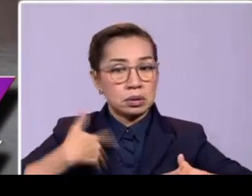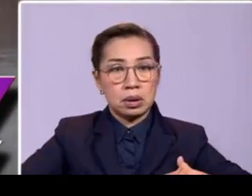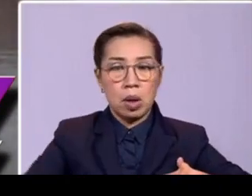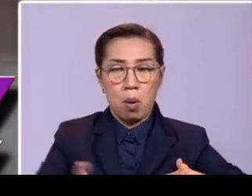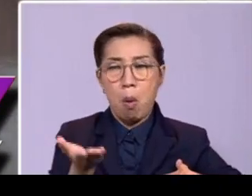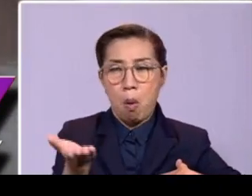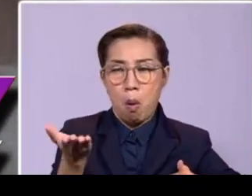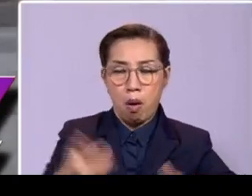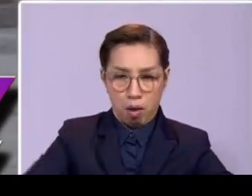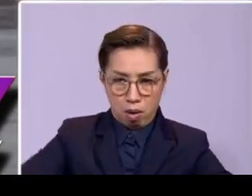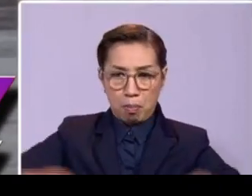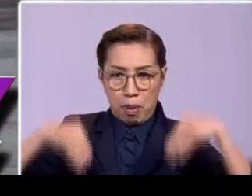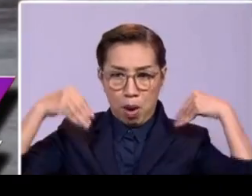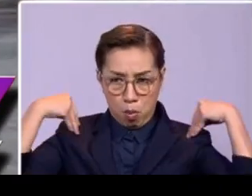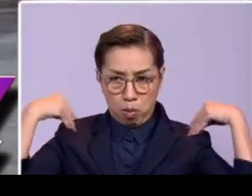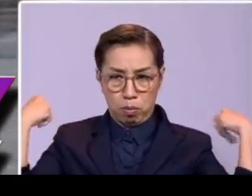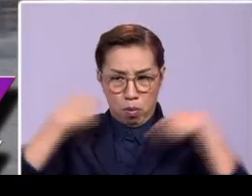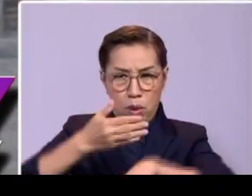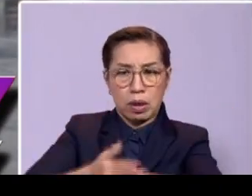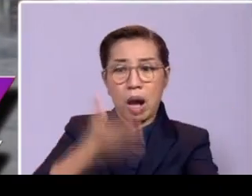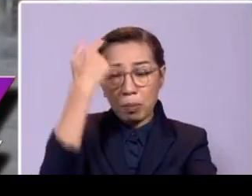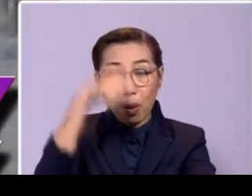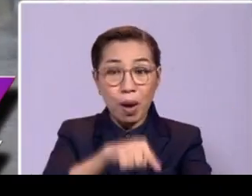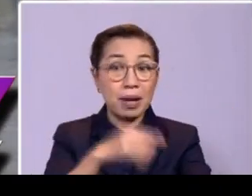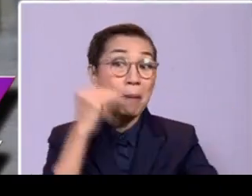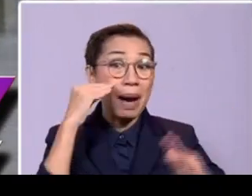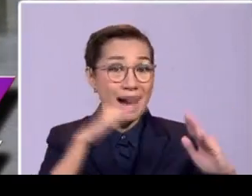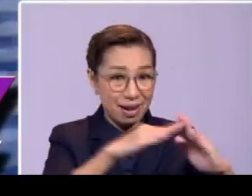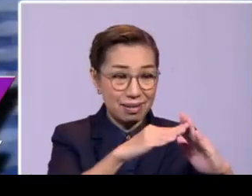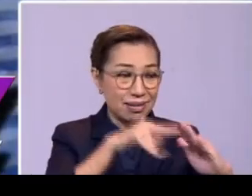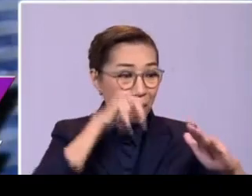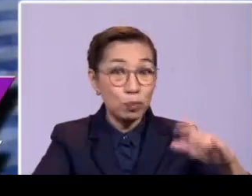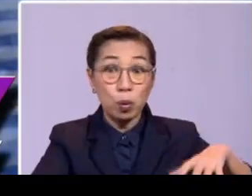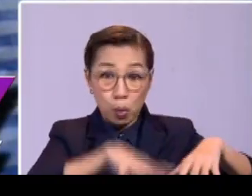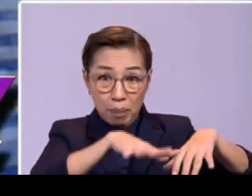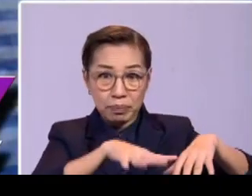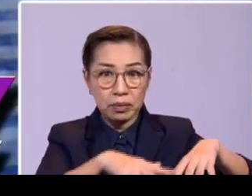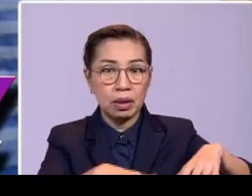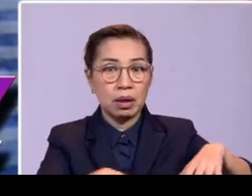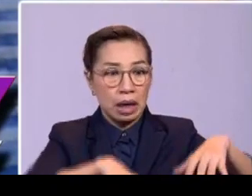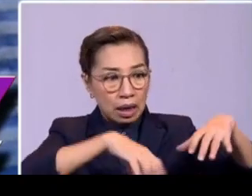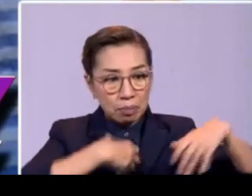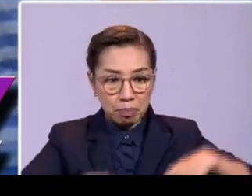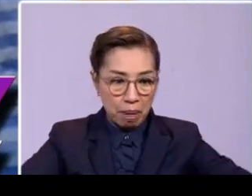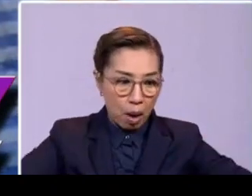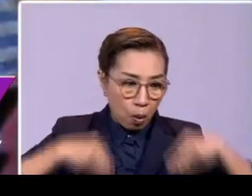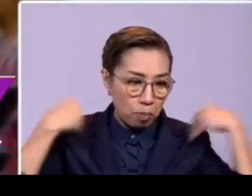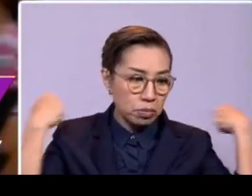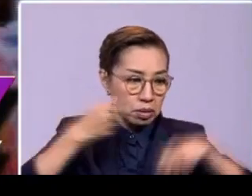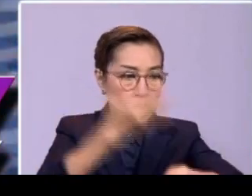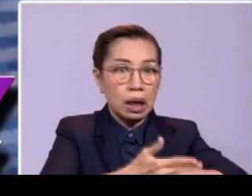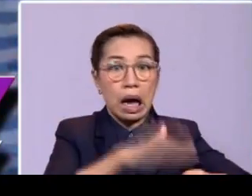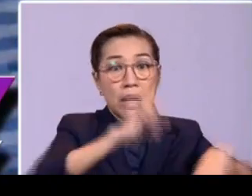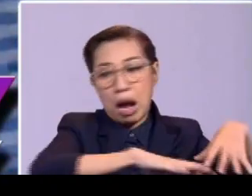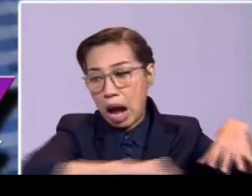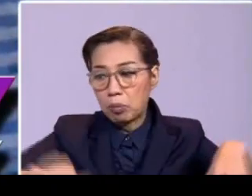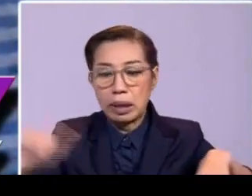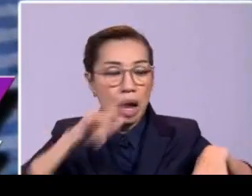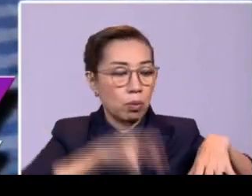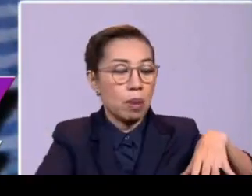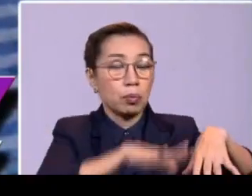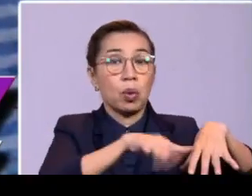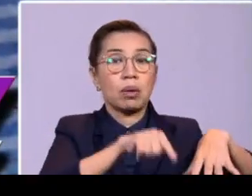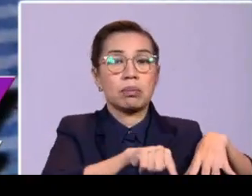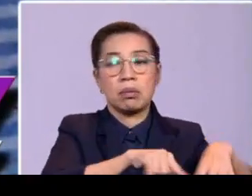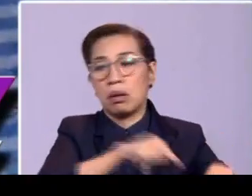ห่มกันหนาวเพราะว่าอพยพหนีน้ำมาไม่ได้ทันเอาเสื้อผ้ากันหนาวอะไรออกมาด้วยค่ะนี่หนำซ้ำค่ะผู้ป่วยด้วยโร